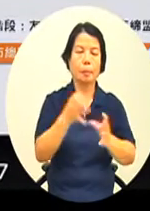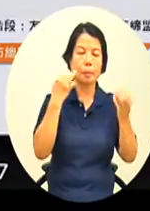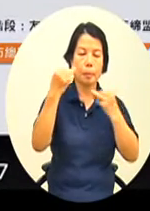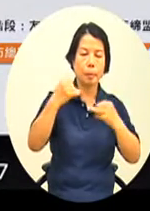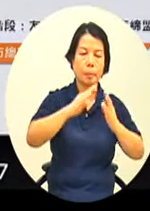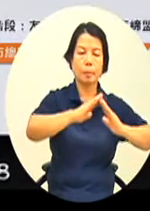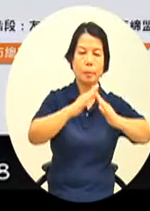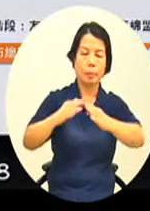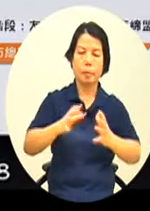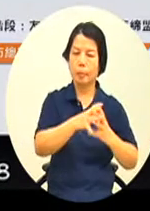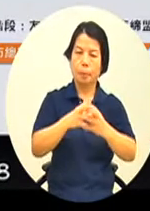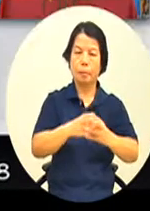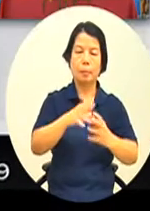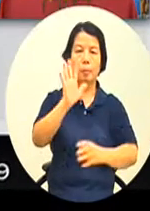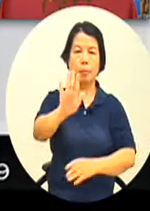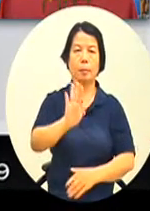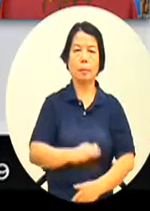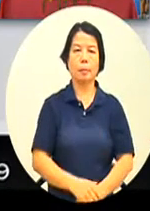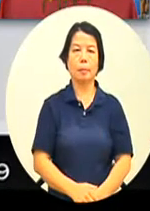的一个邦谊哦。